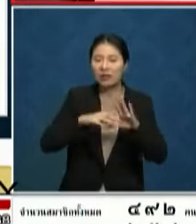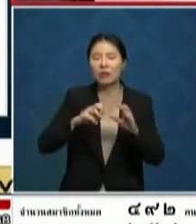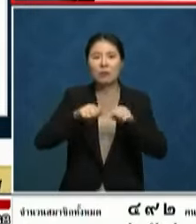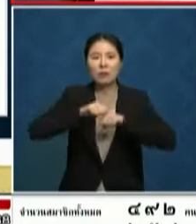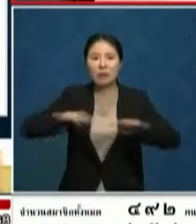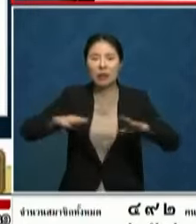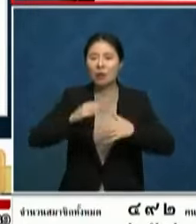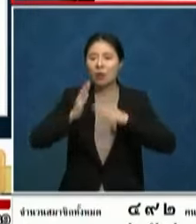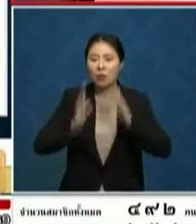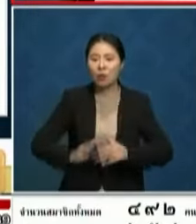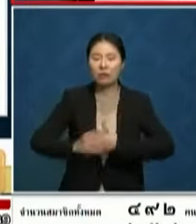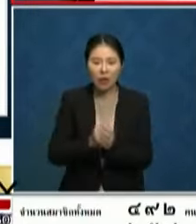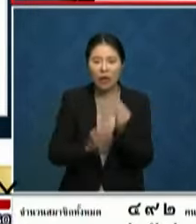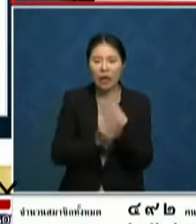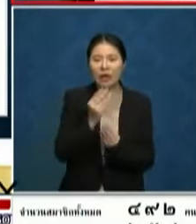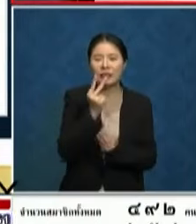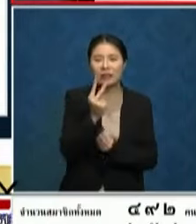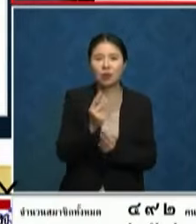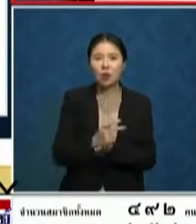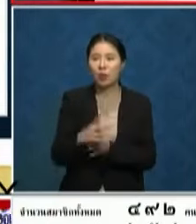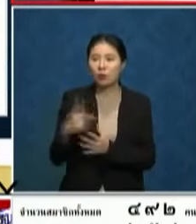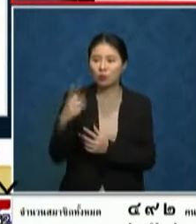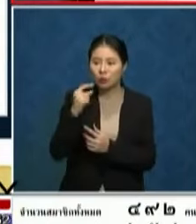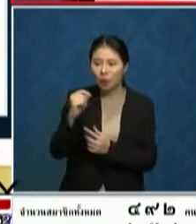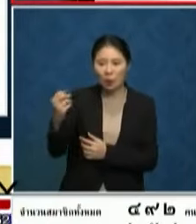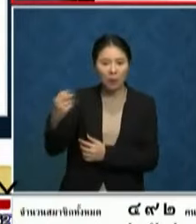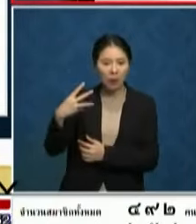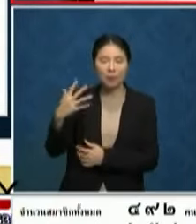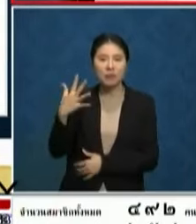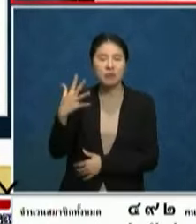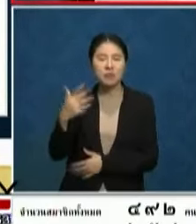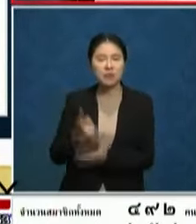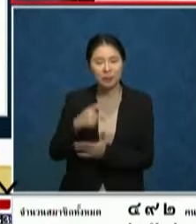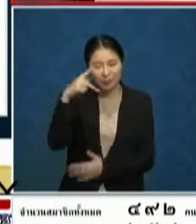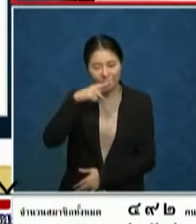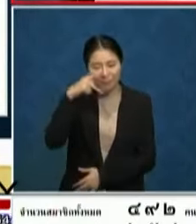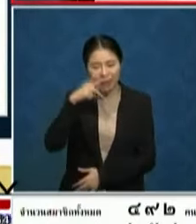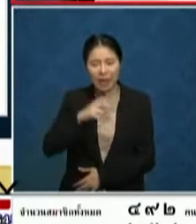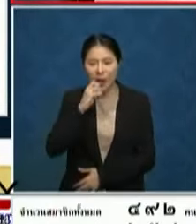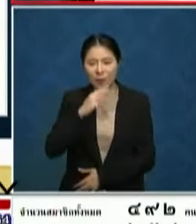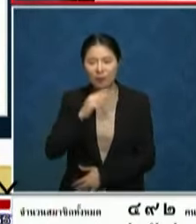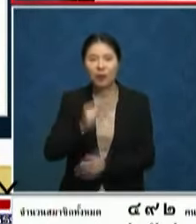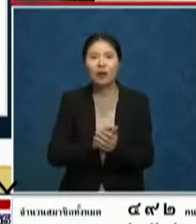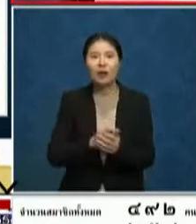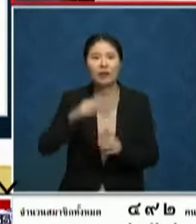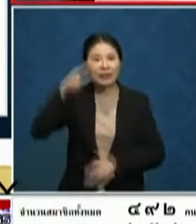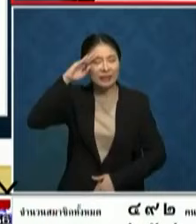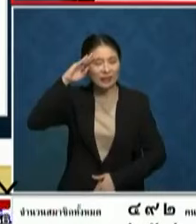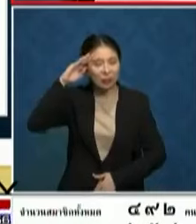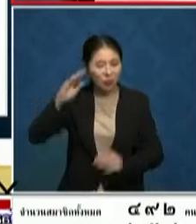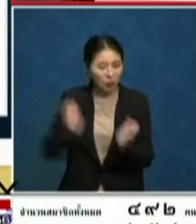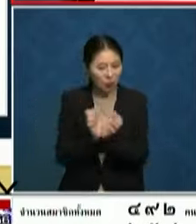ะผมเป็นเจ้าของตลาดผมจะบอกว่าตลาดของผมเข้ามาห้ามถ่ายรูปเข้ามาในตลาด